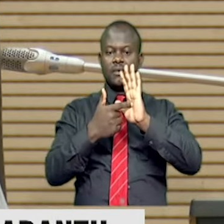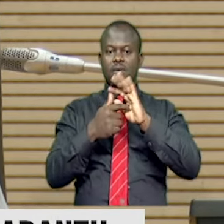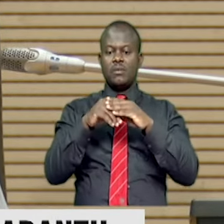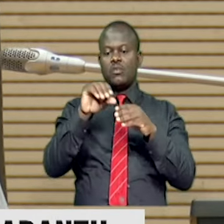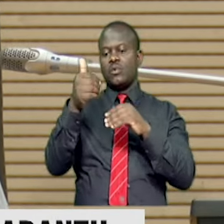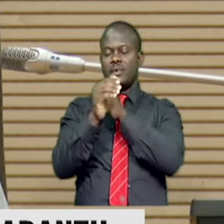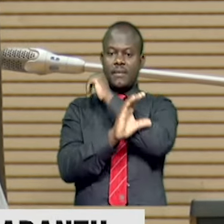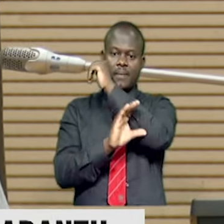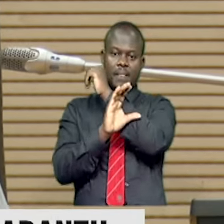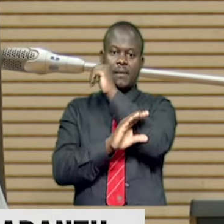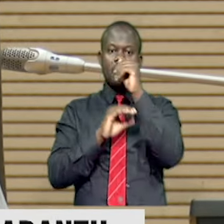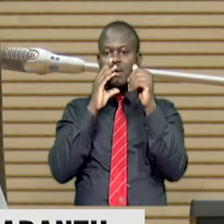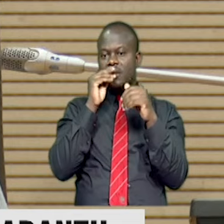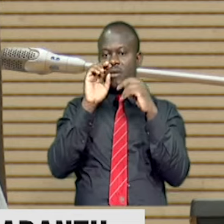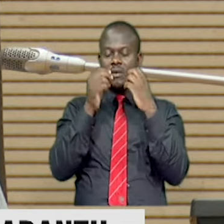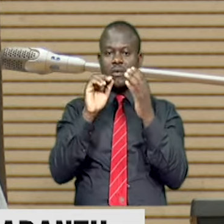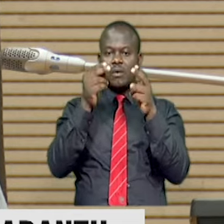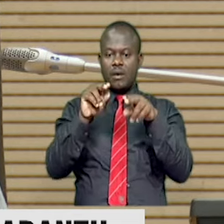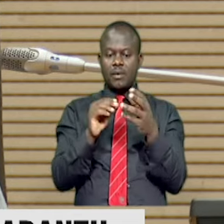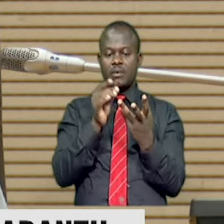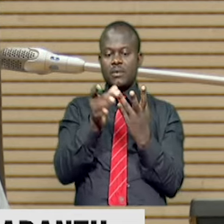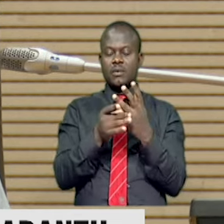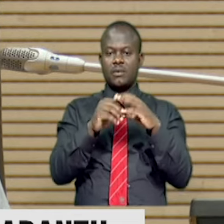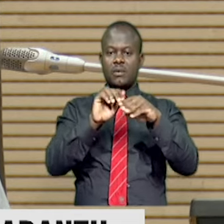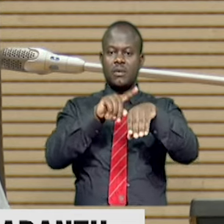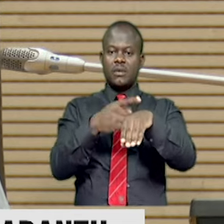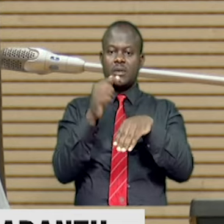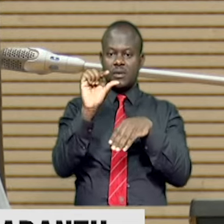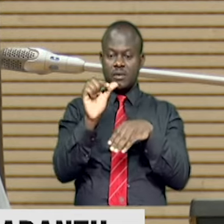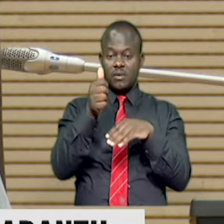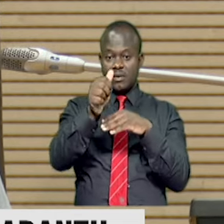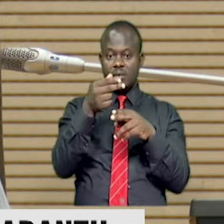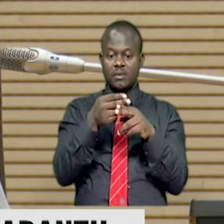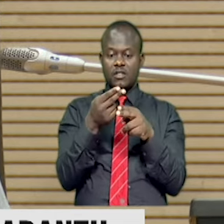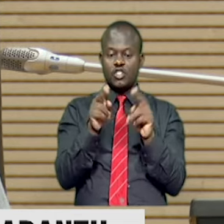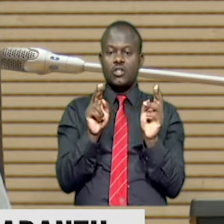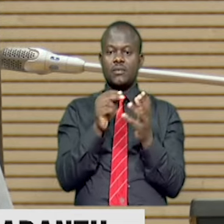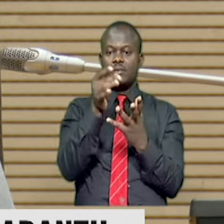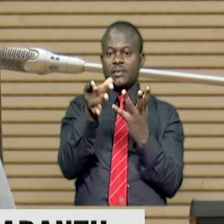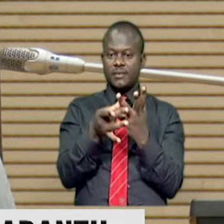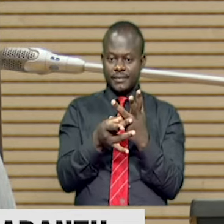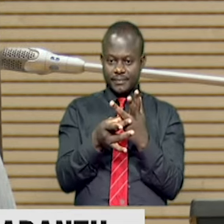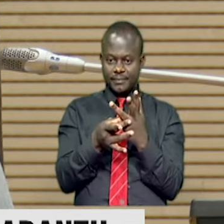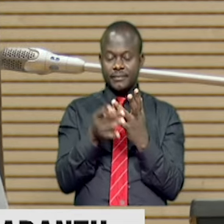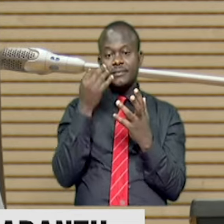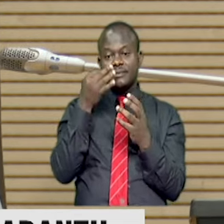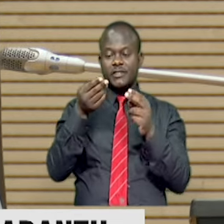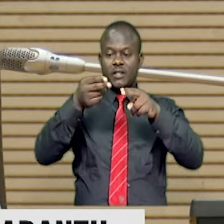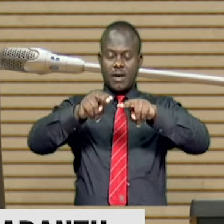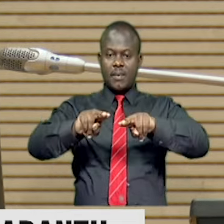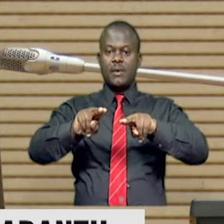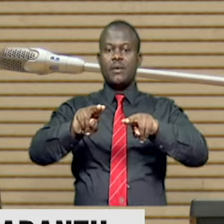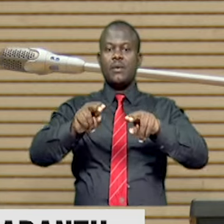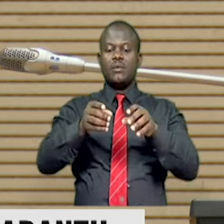mu bindi bihugu bavuga ko habayeho gushyingirwa ku gihe gito, icyo bakunze kwita short marriages, iyo habayeho ubutane mu